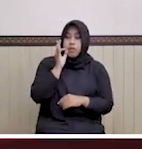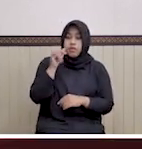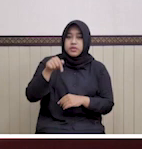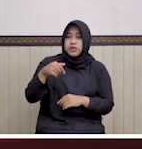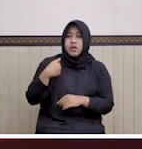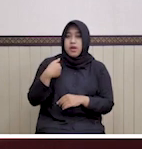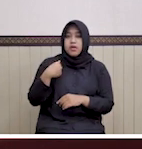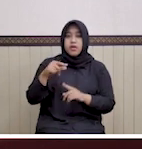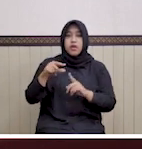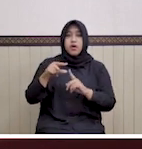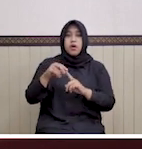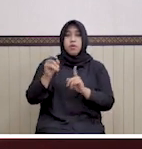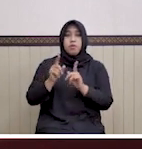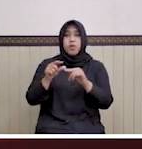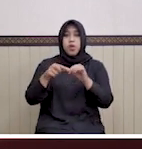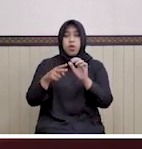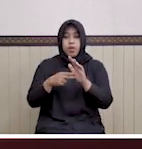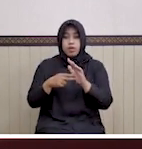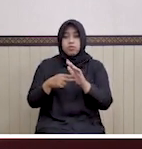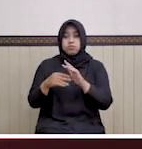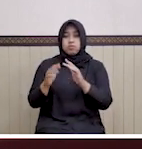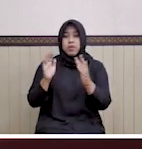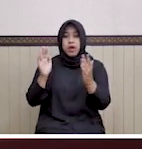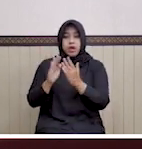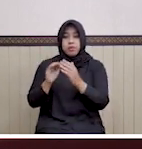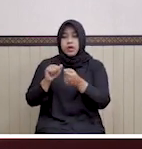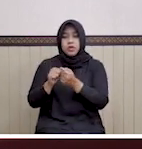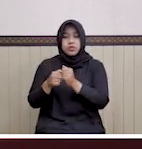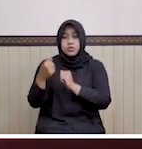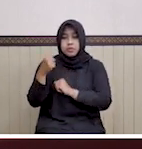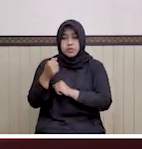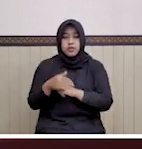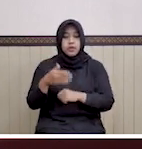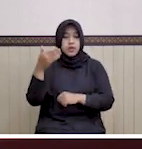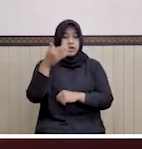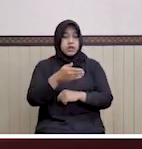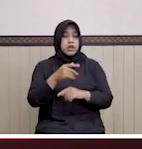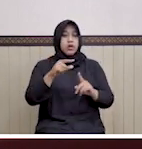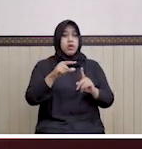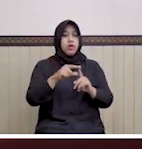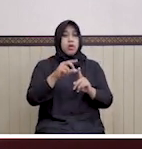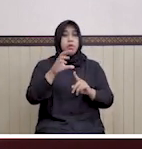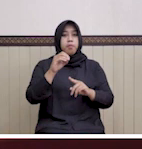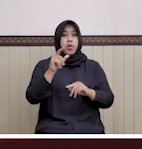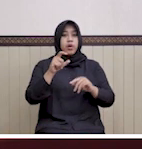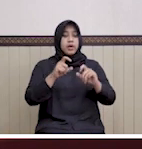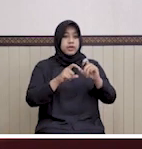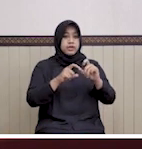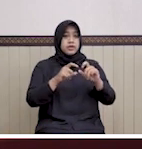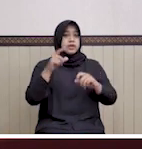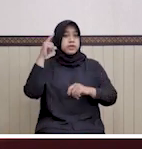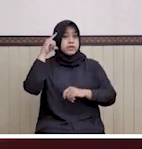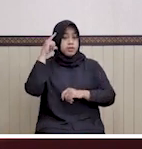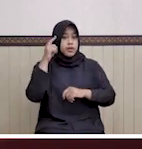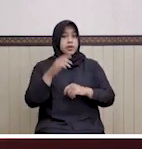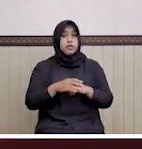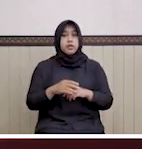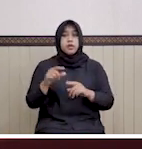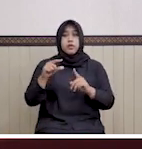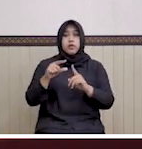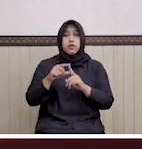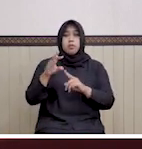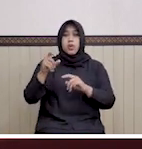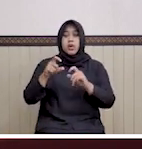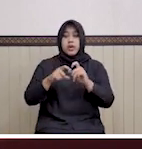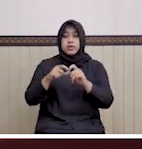oleh yang menangani itu Saya turut suruh ke Polres Sleman dipoles SMAN 5